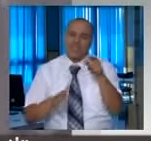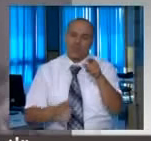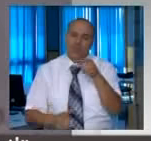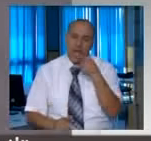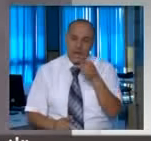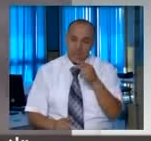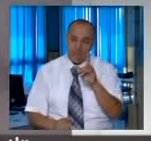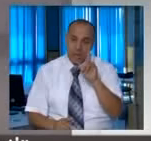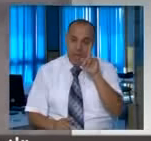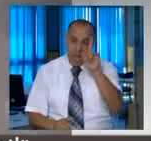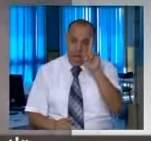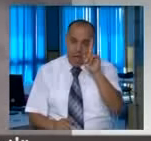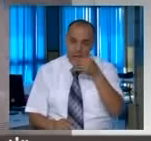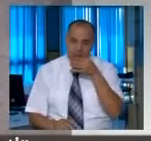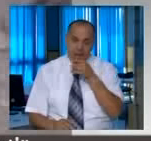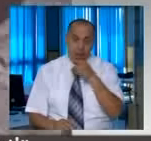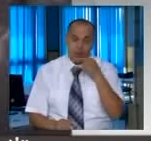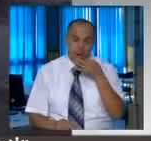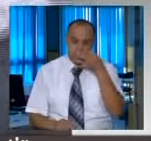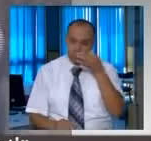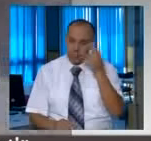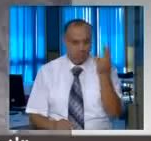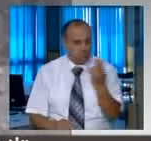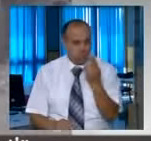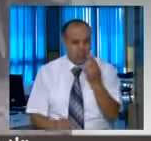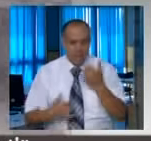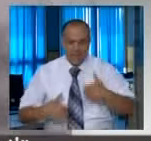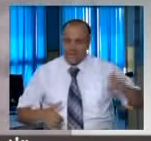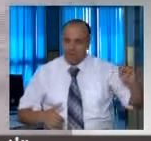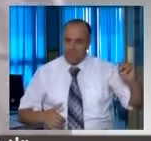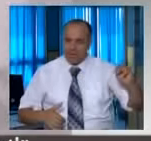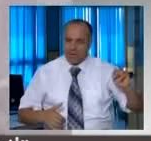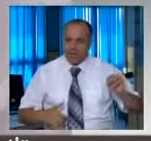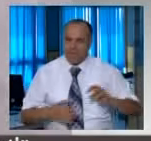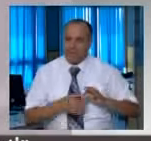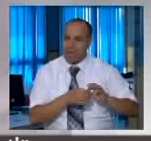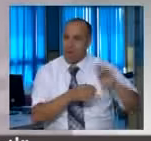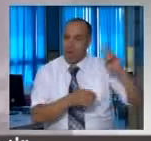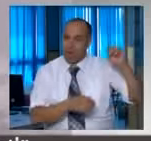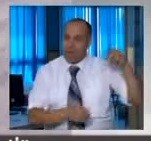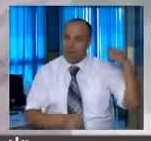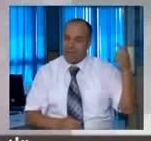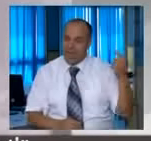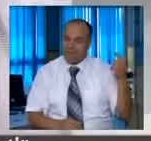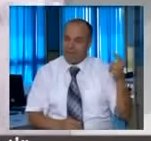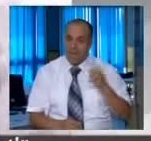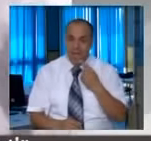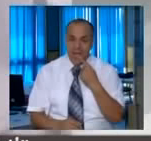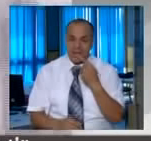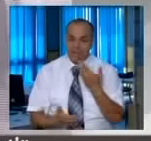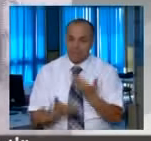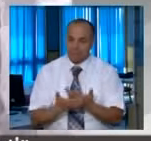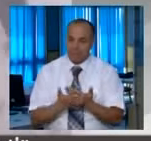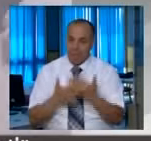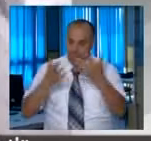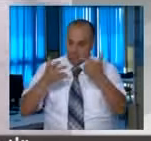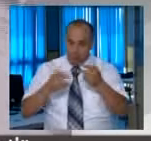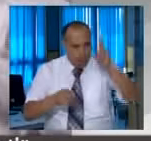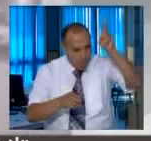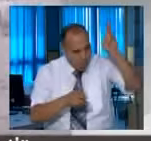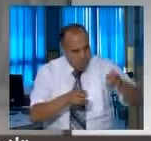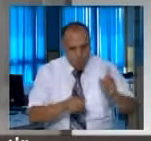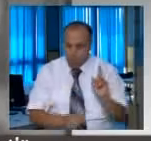الأسد. وقالت موسكو إنه لا يجوز لمجلس الأمن التابع للمنظمة الدولية استخدام النتائج لفرض